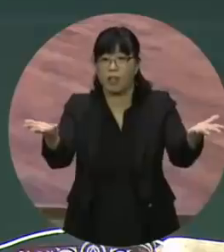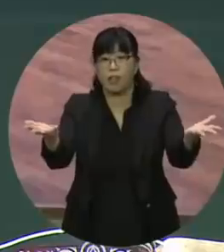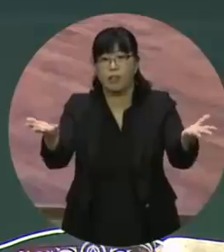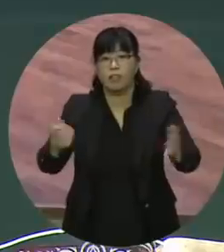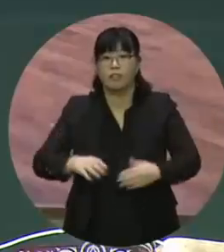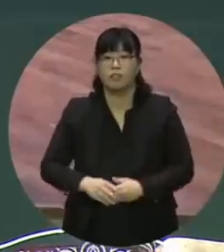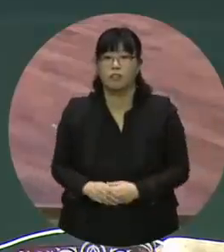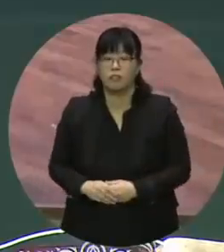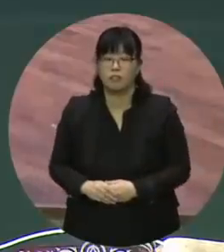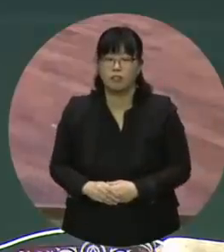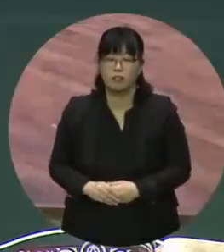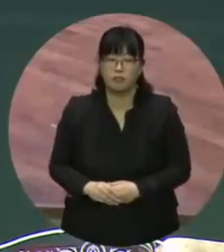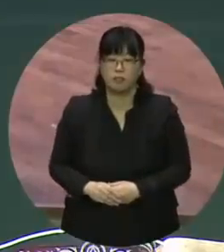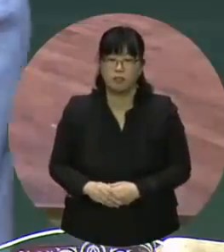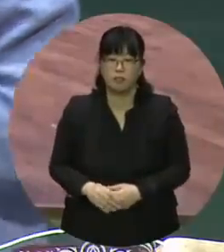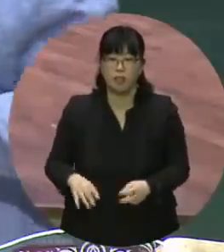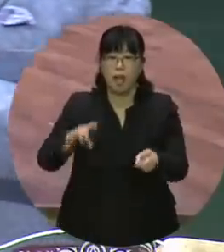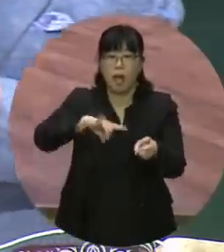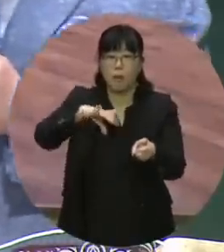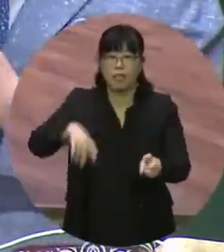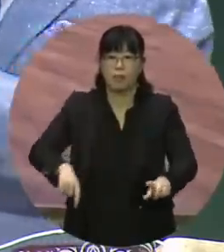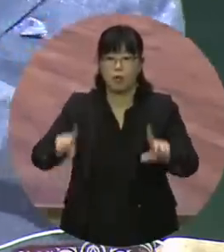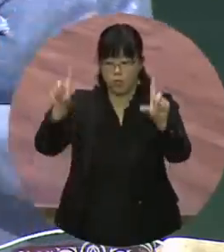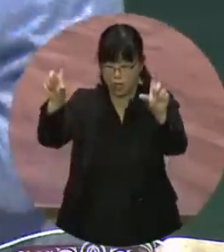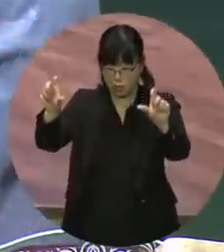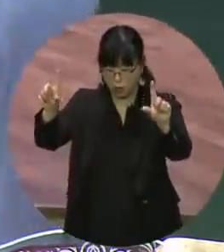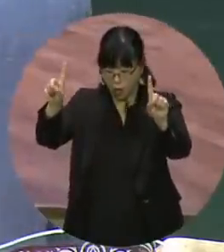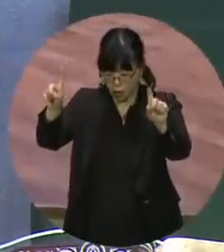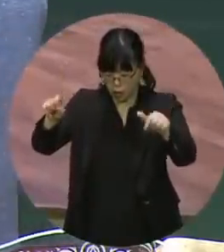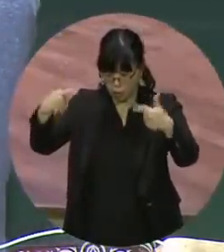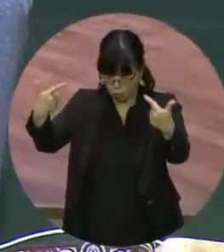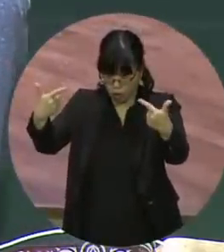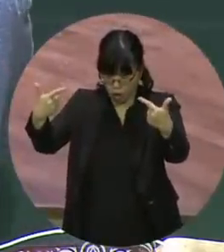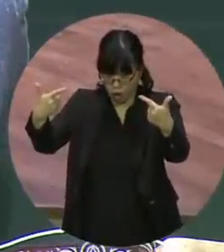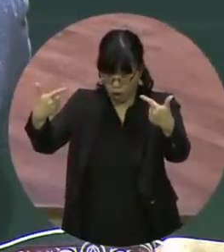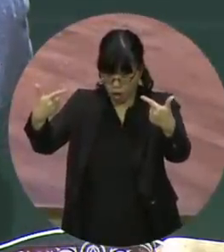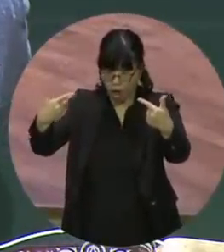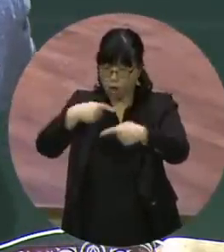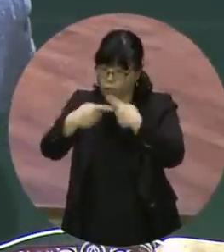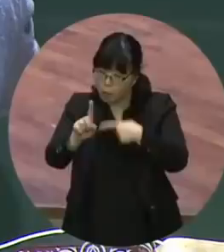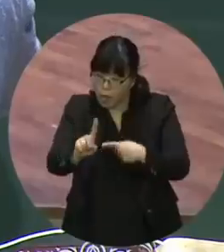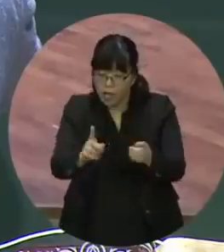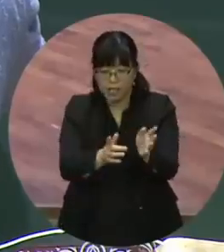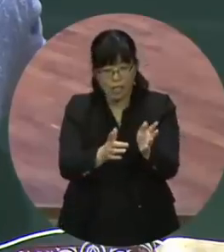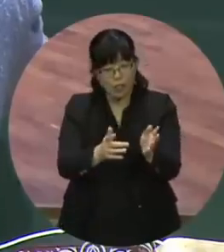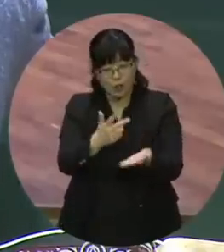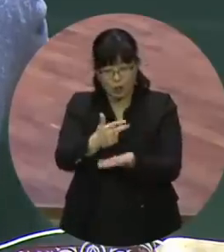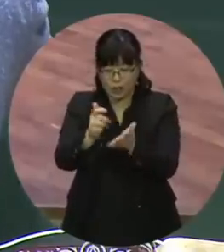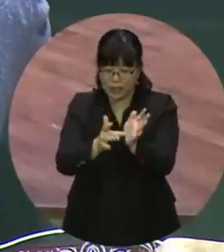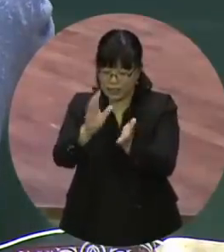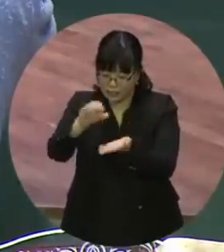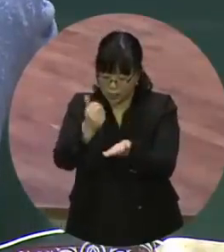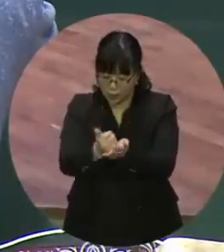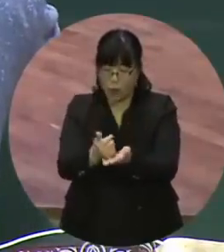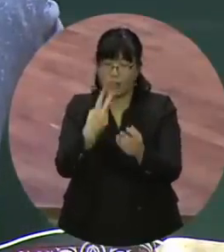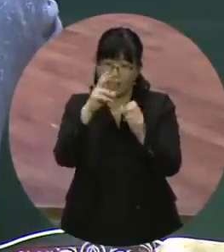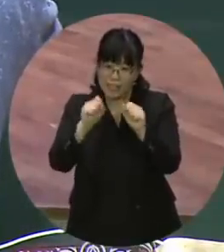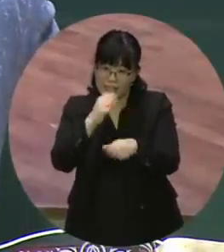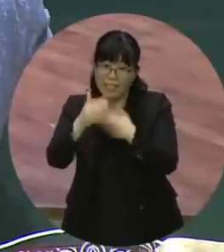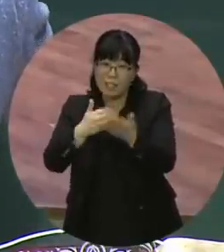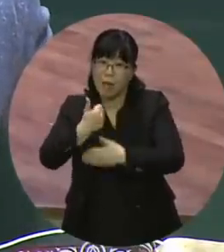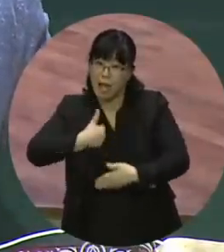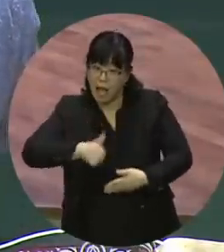16장 16절 주는 그리스도시요 살아계신 하나님의 아들이십니다. 마태복음 28장 18절로